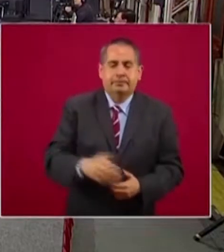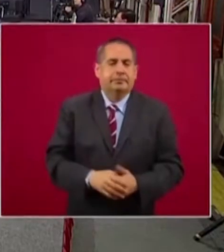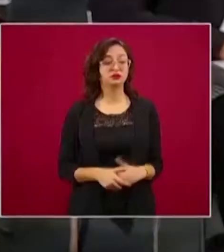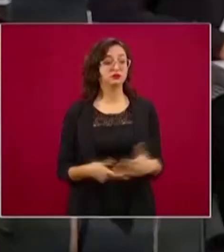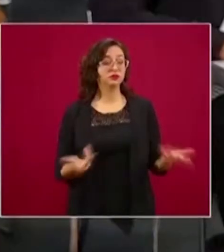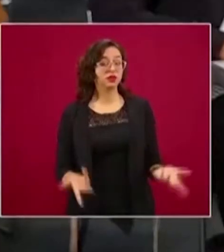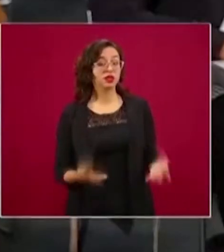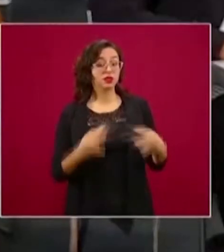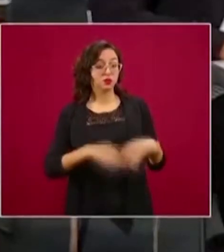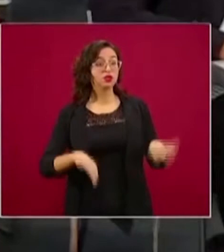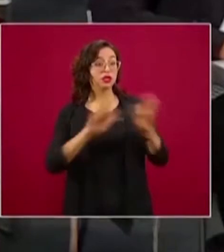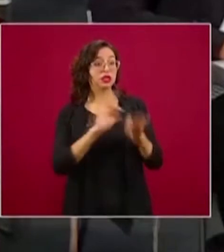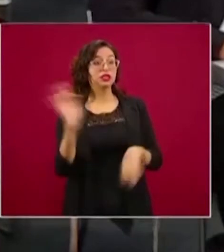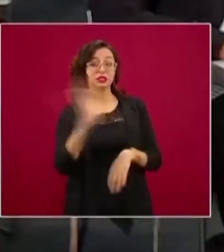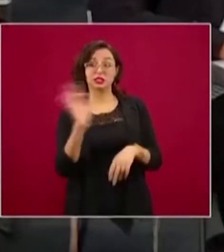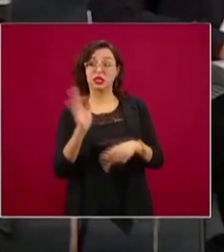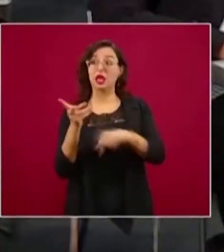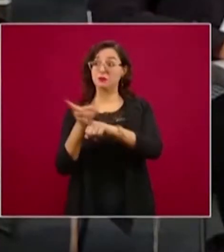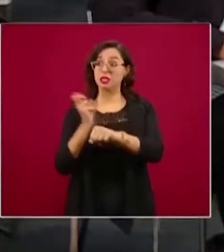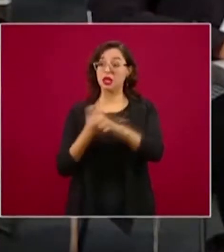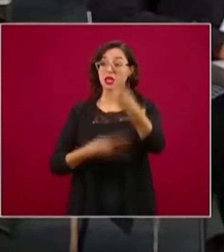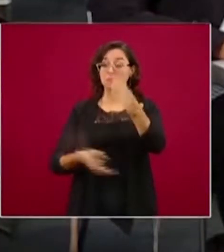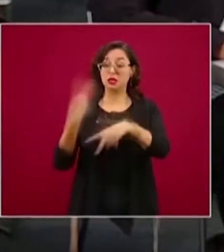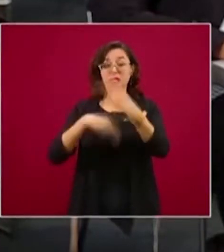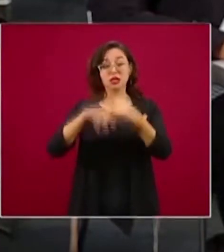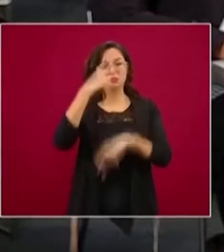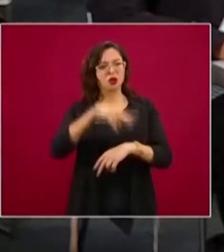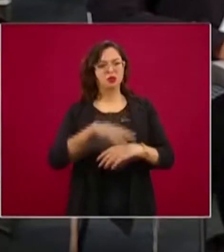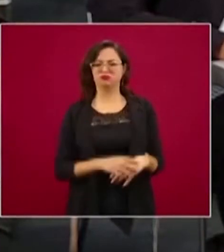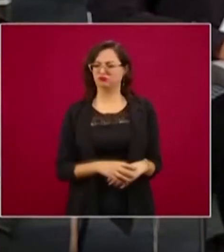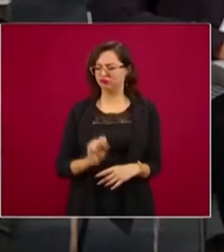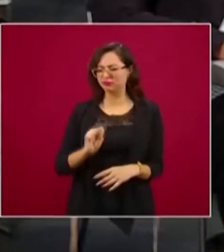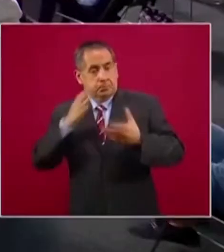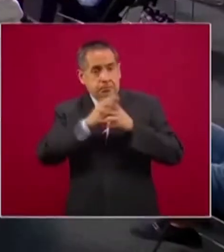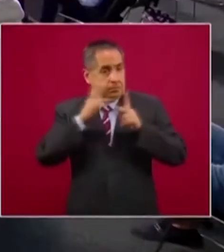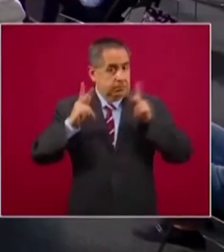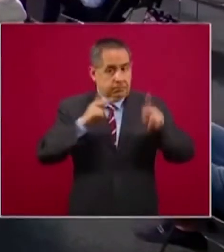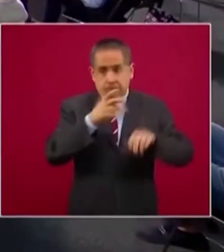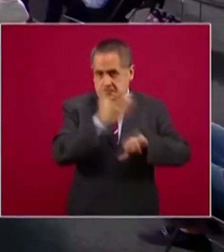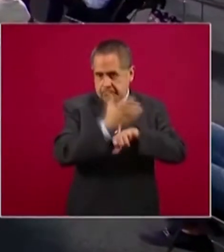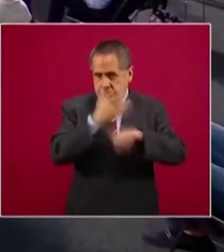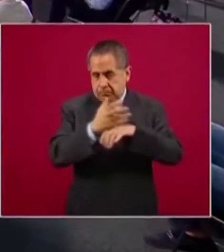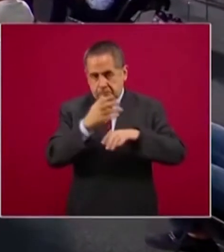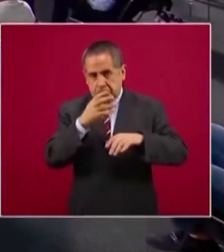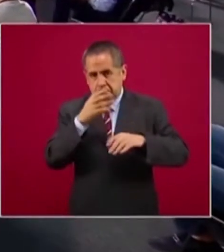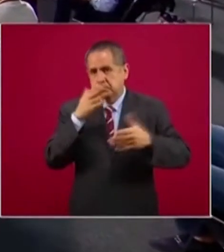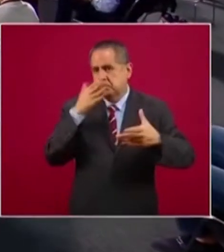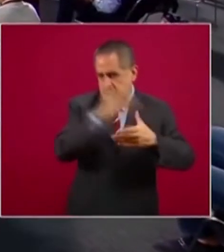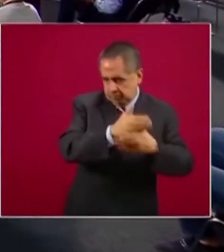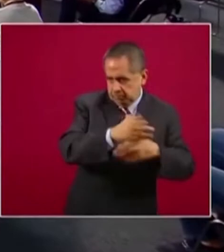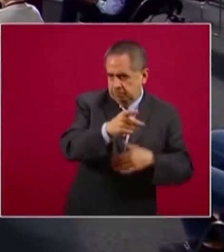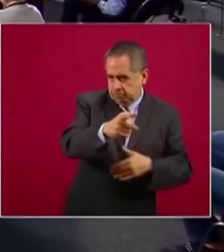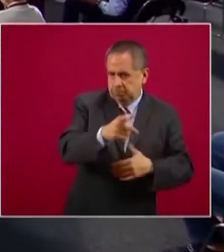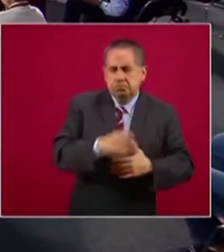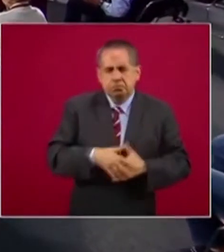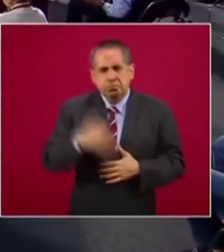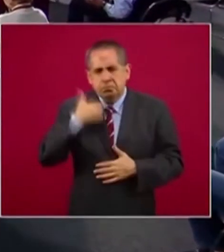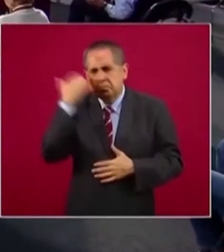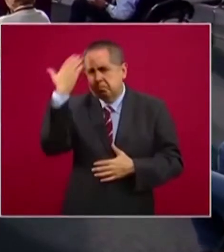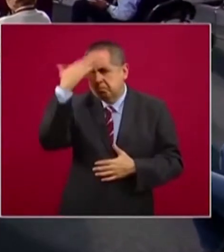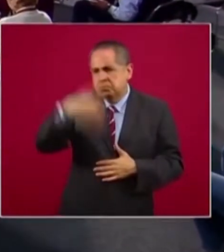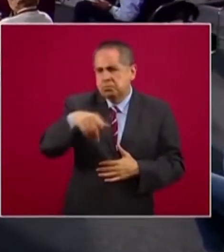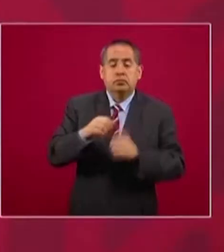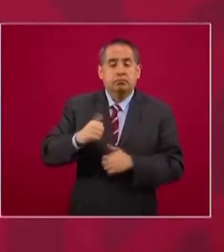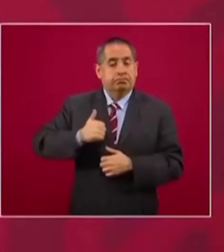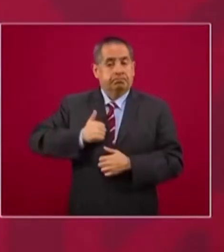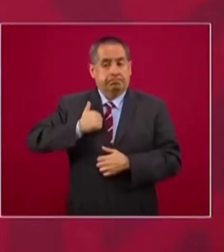Twitter, Tổng thống Mỹ Tây Cơ Andre Lopez Obrador nói rằng phía Thủ tướng Trudeau đã chấp nhận lời mời tới thăm Mexico